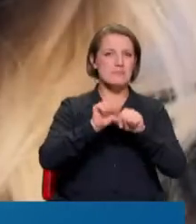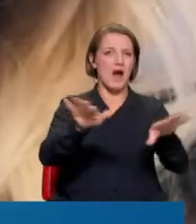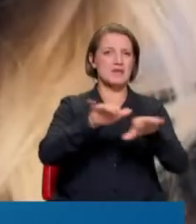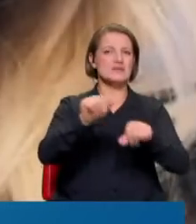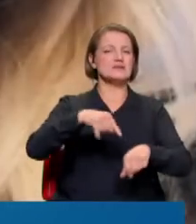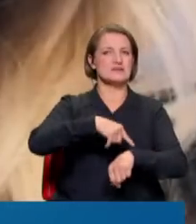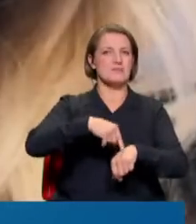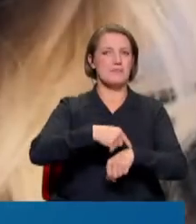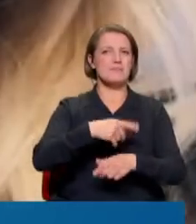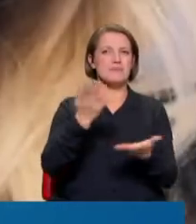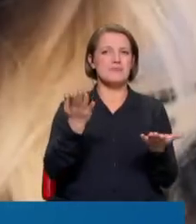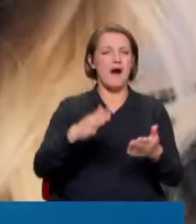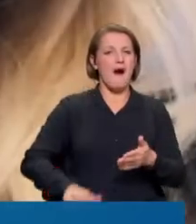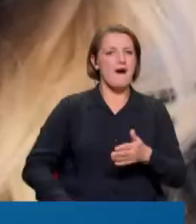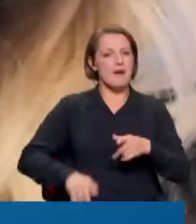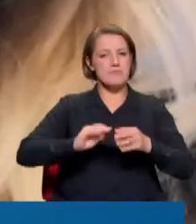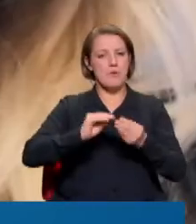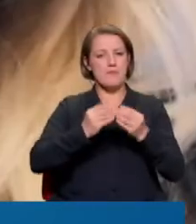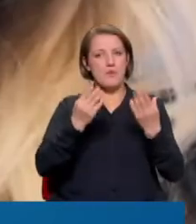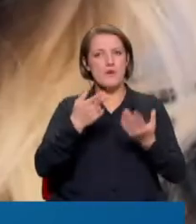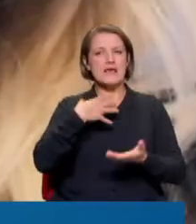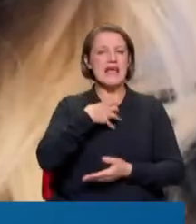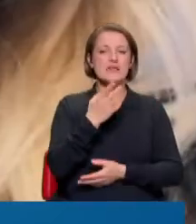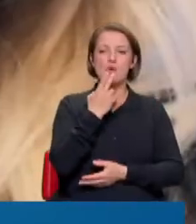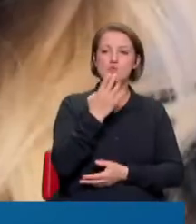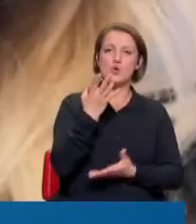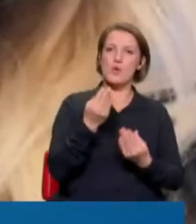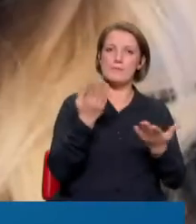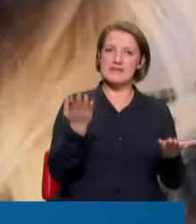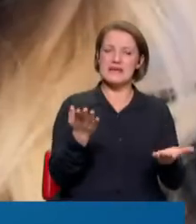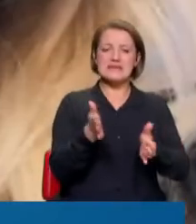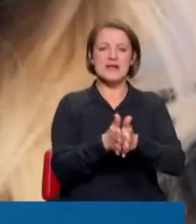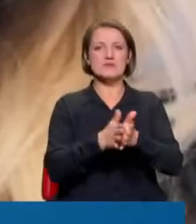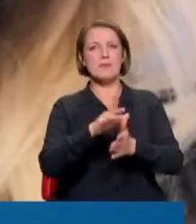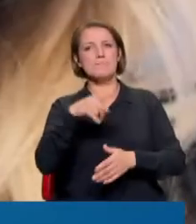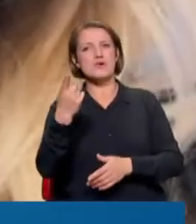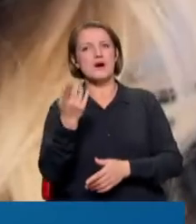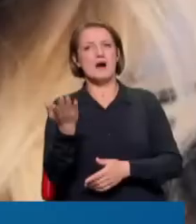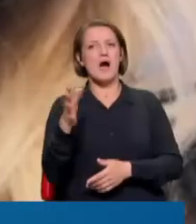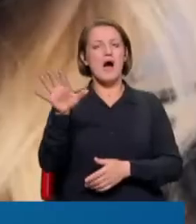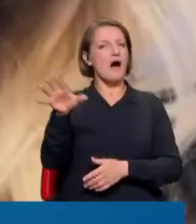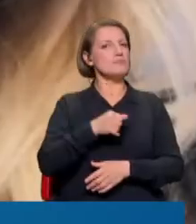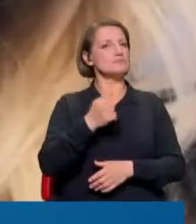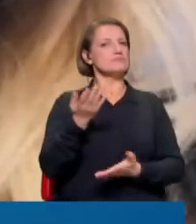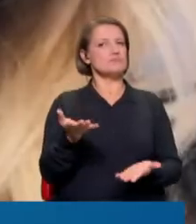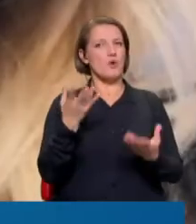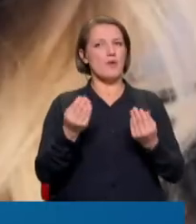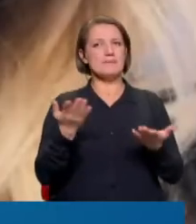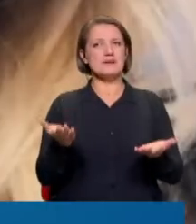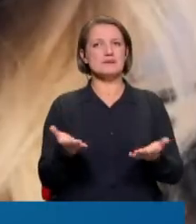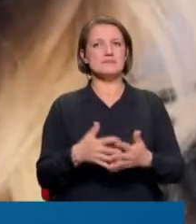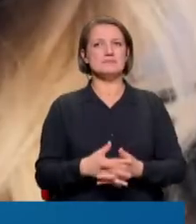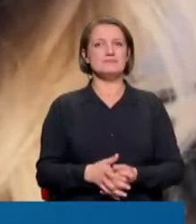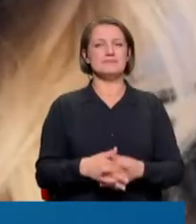Eee ayakta problem olabilir kendi kendine konuşuyor olabilir yanında başkaları tarafından alık konuluyor ol